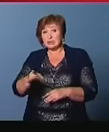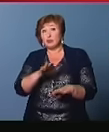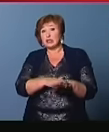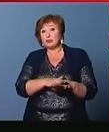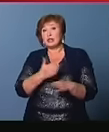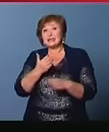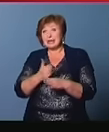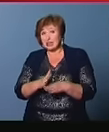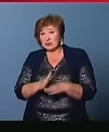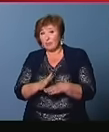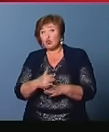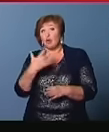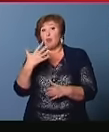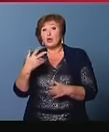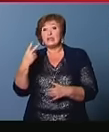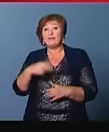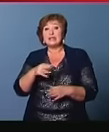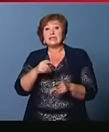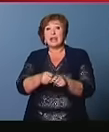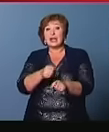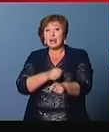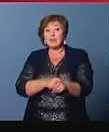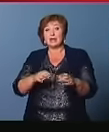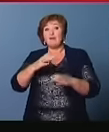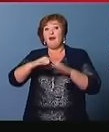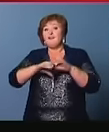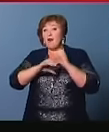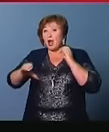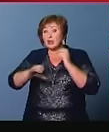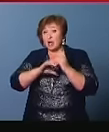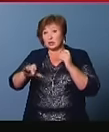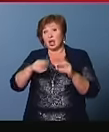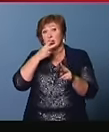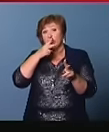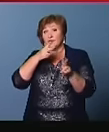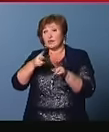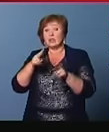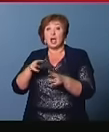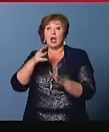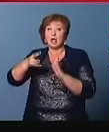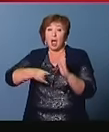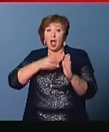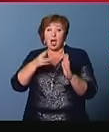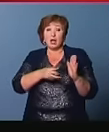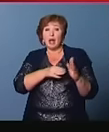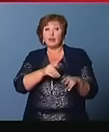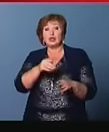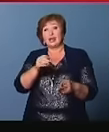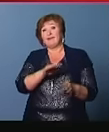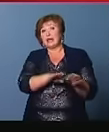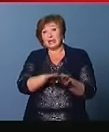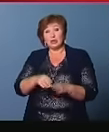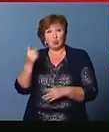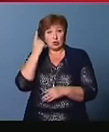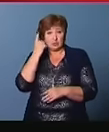средства также проведут более 20 километров оптоволокна, и это обеспечит передачу данных с камер в единую дежурную диспетчерскую службу.